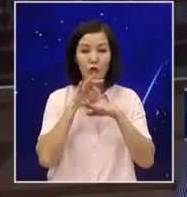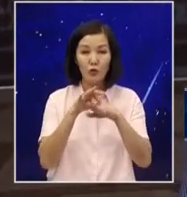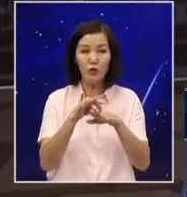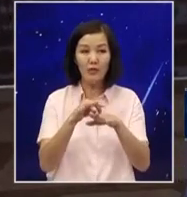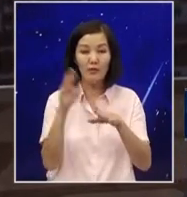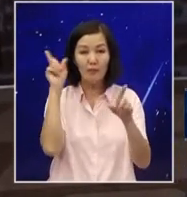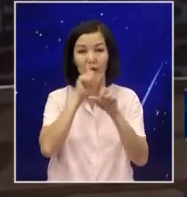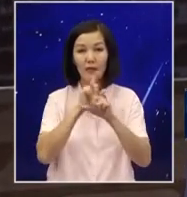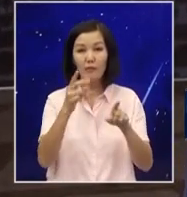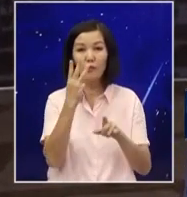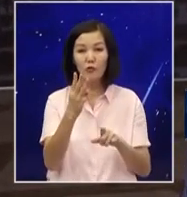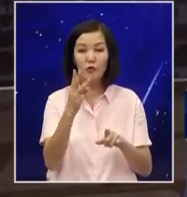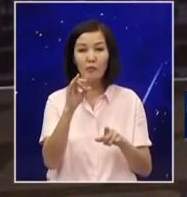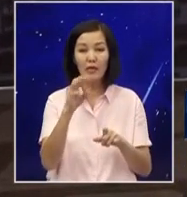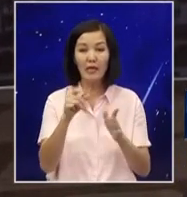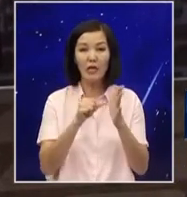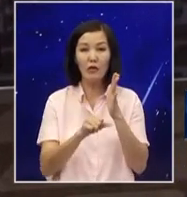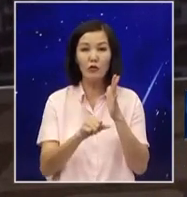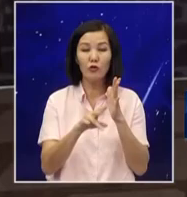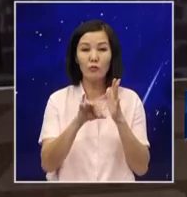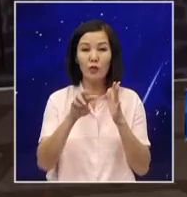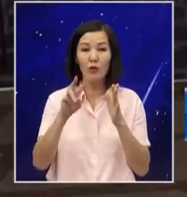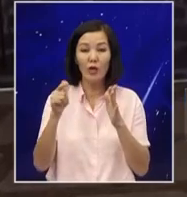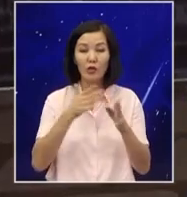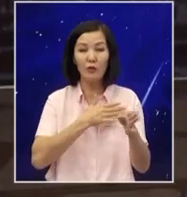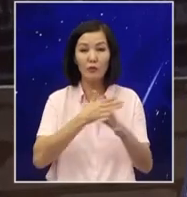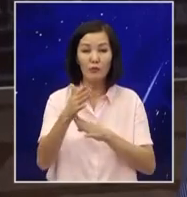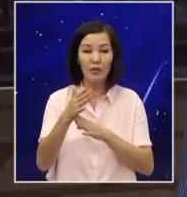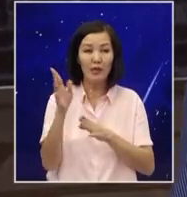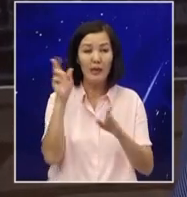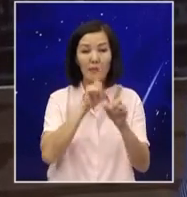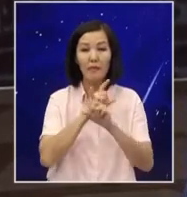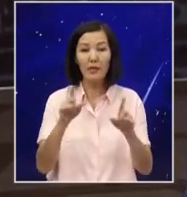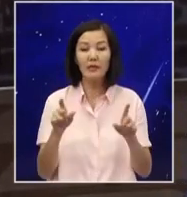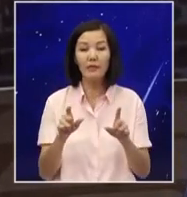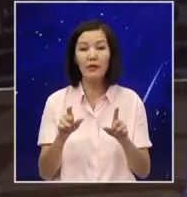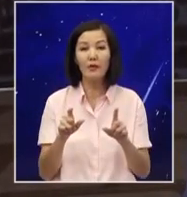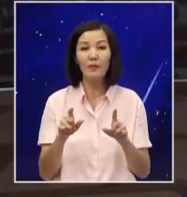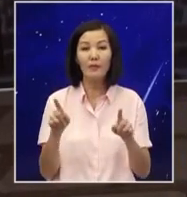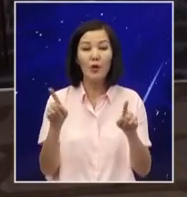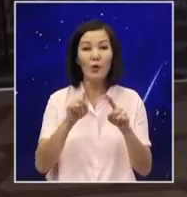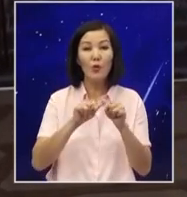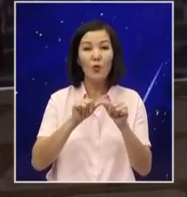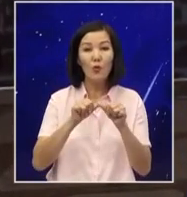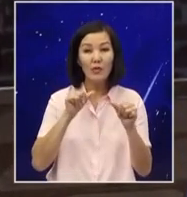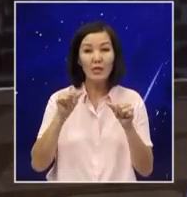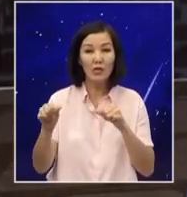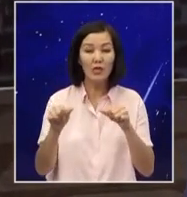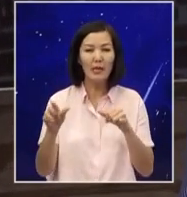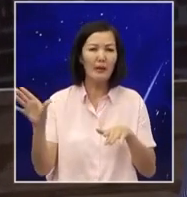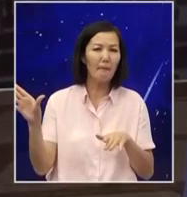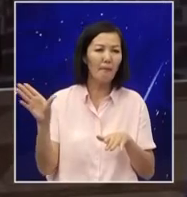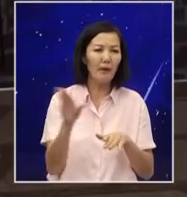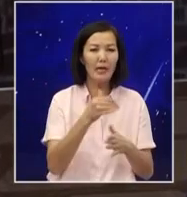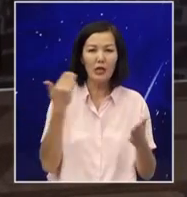Мектептің құрылысына 3 миллиард 600 миллион теңге қаражат жұмсалды. Бұл мектептің енді өзгешелігі басқа мектептермен